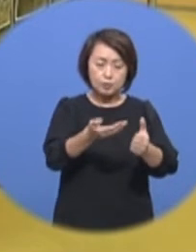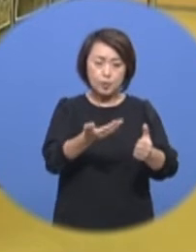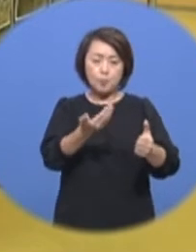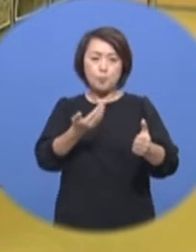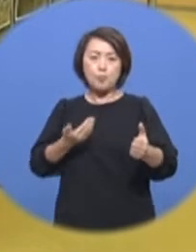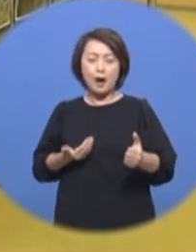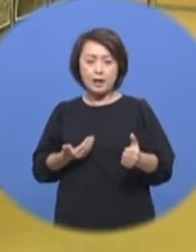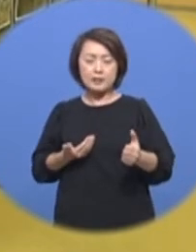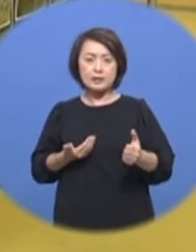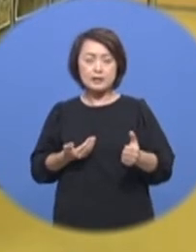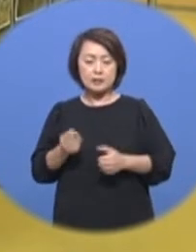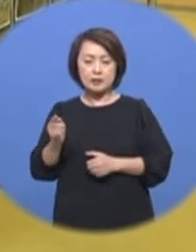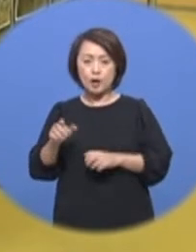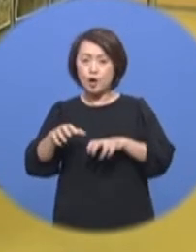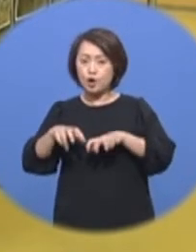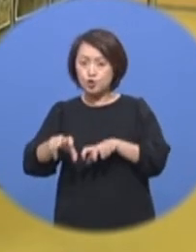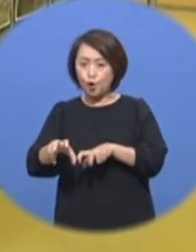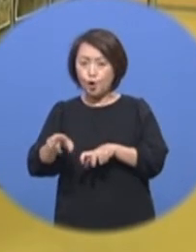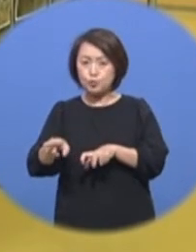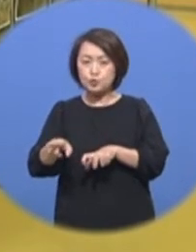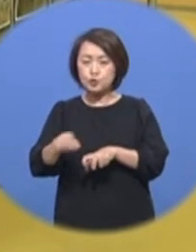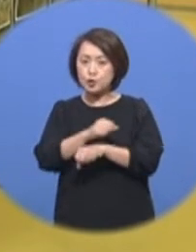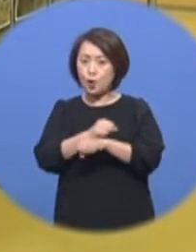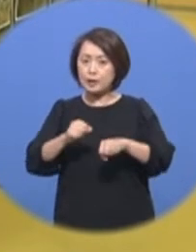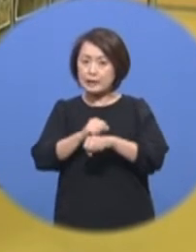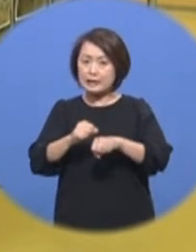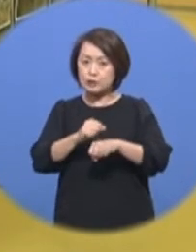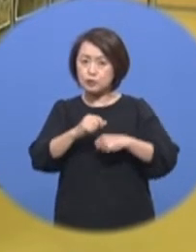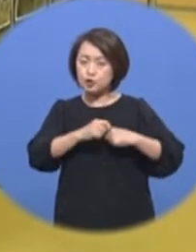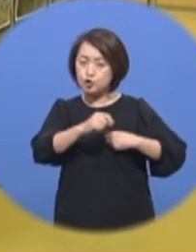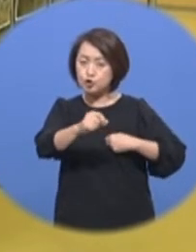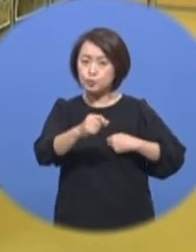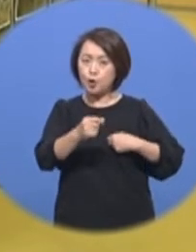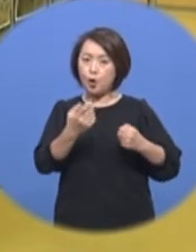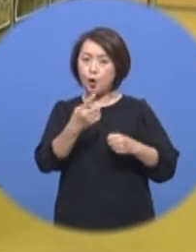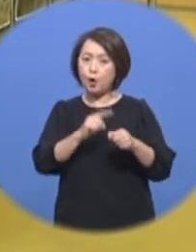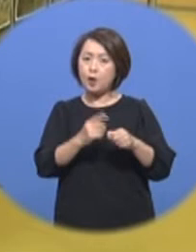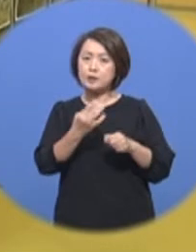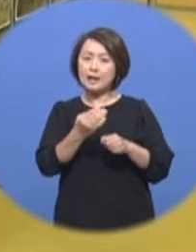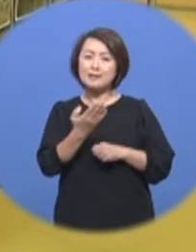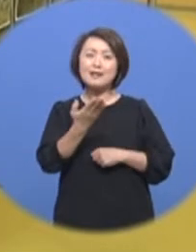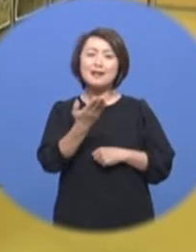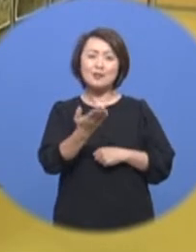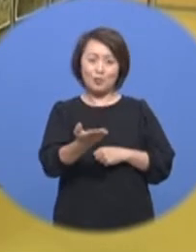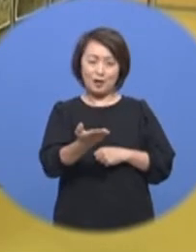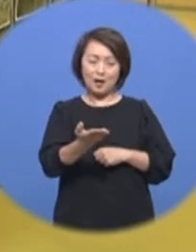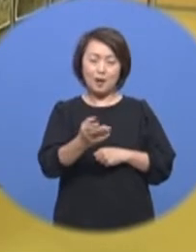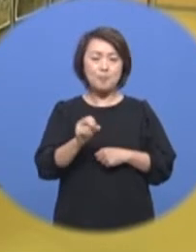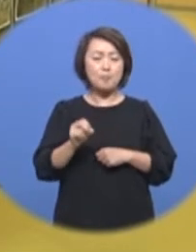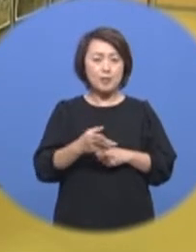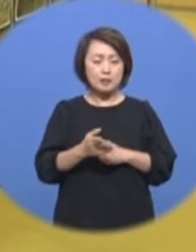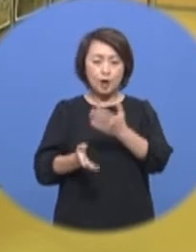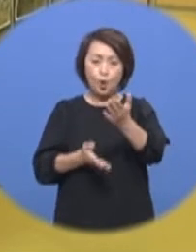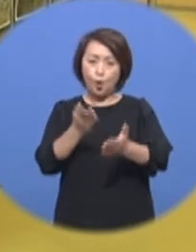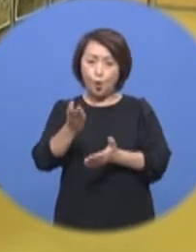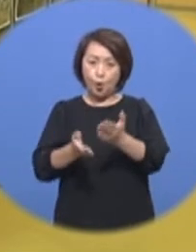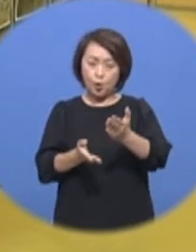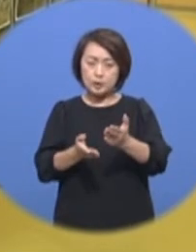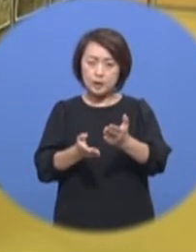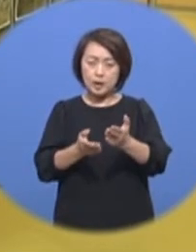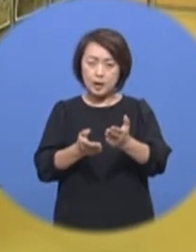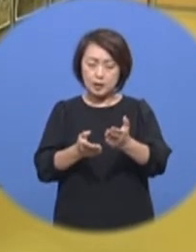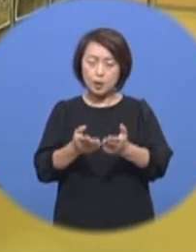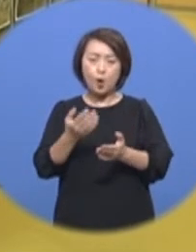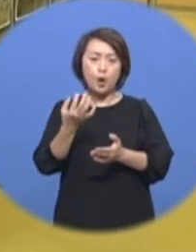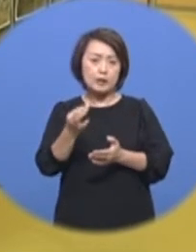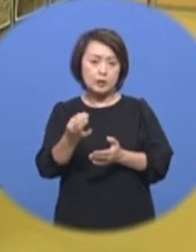と思っている動物がどれぐらい生きるのか、つまり寿命がどれぐらいあるのかといったことや、お世話をするのに手間や費